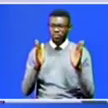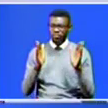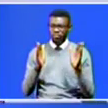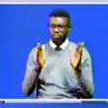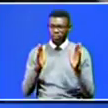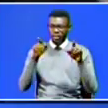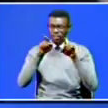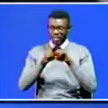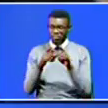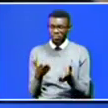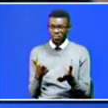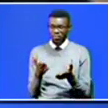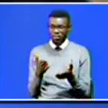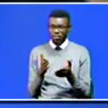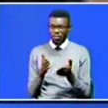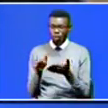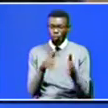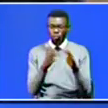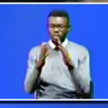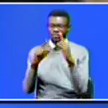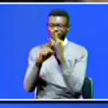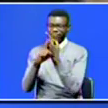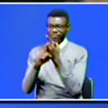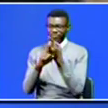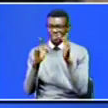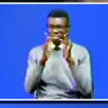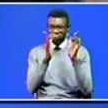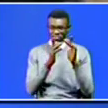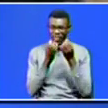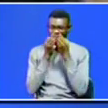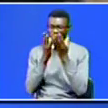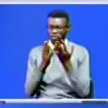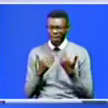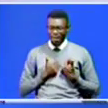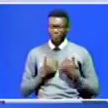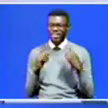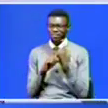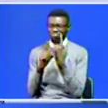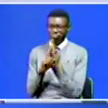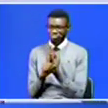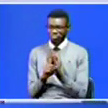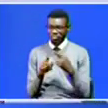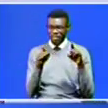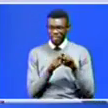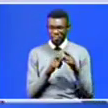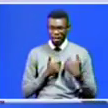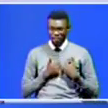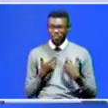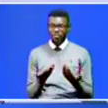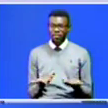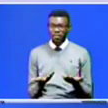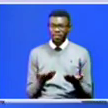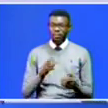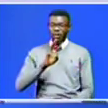sababu kuna njia mingi katika mtandao imekuwa habari tofauti imekuwa katika kuna electoral board